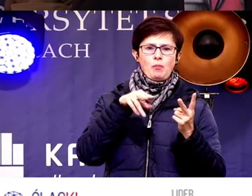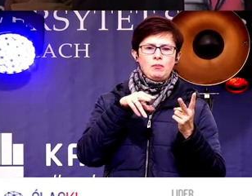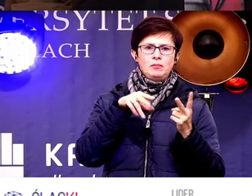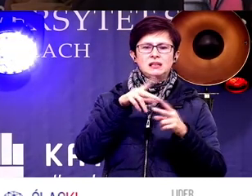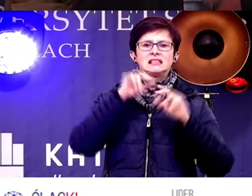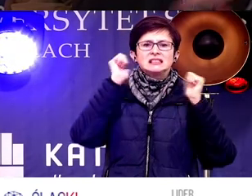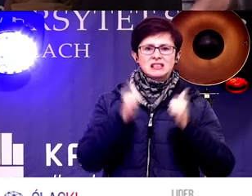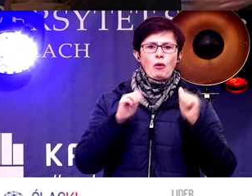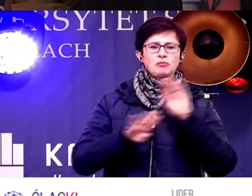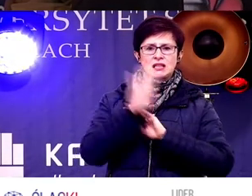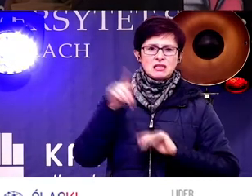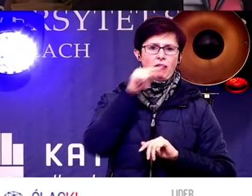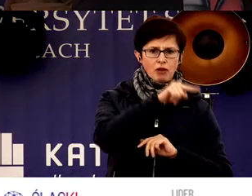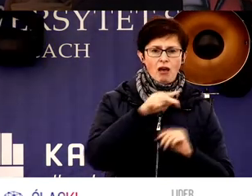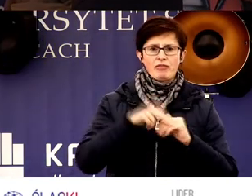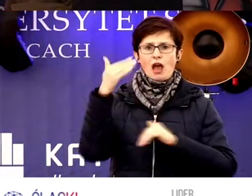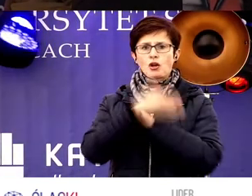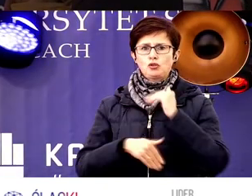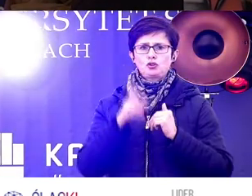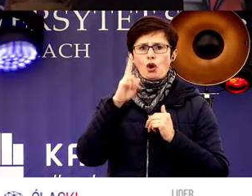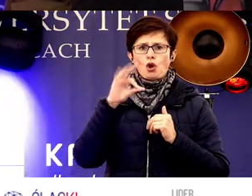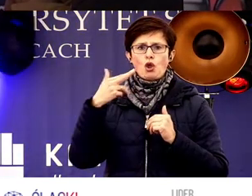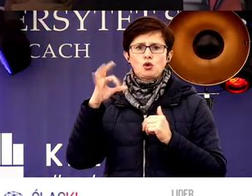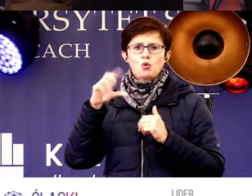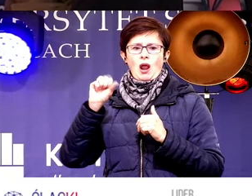stałe przedstawicielstwo, a potem na końcu był to konsulat.